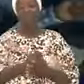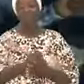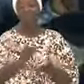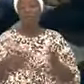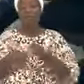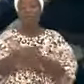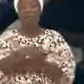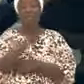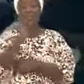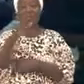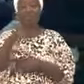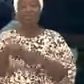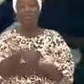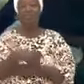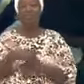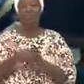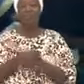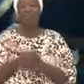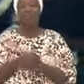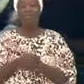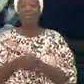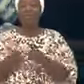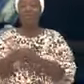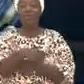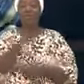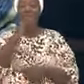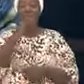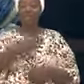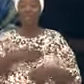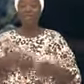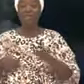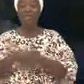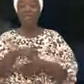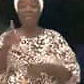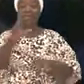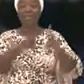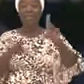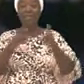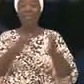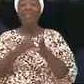aujourd'hui est un jour c'est mon jour aujourd'hui